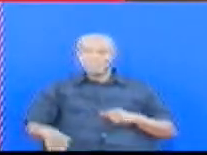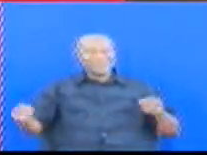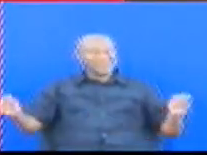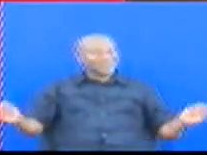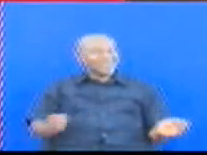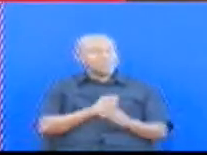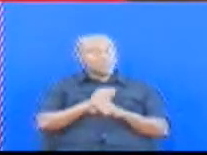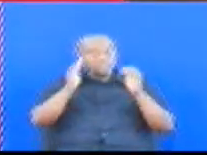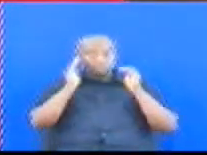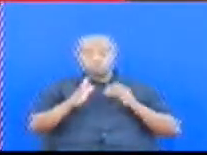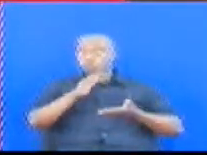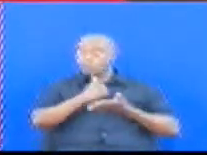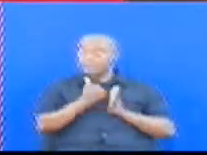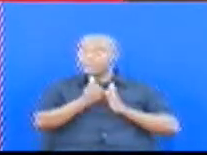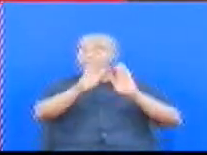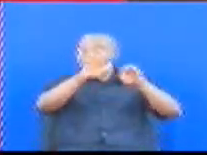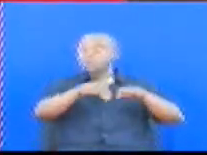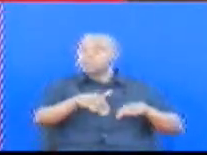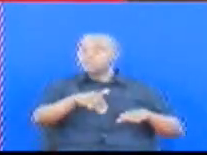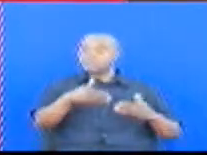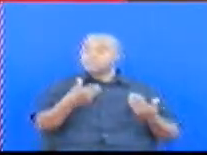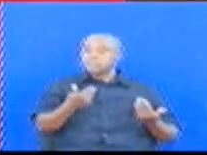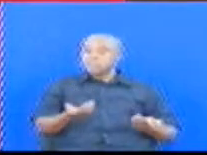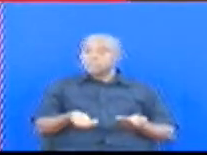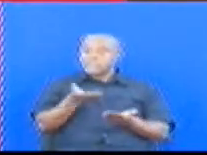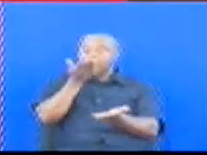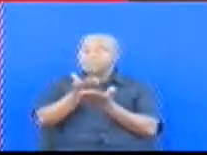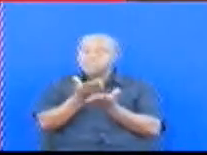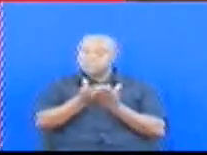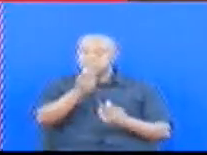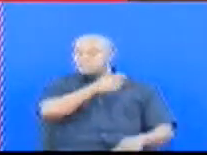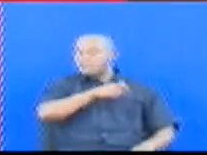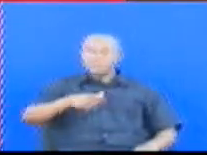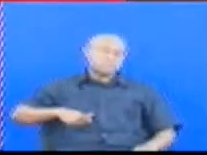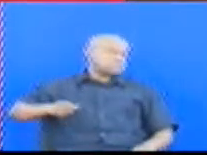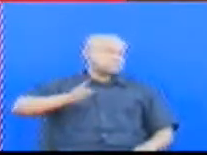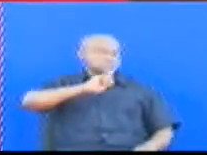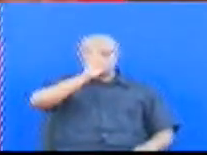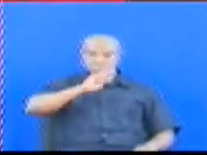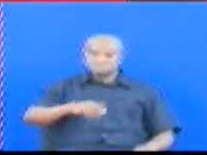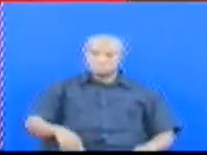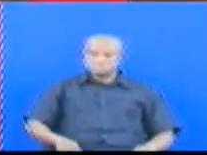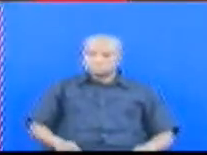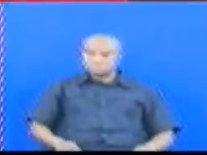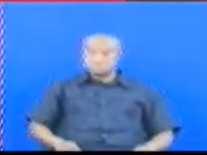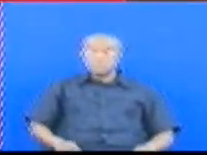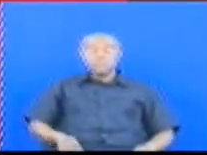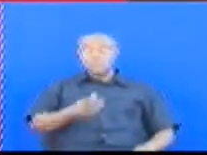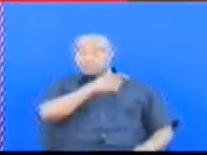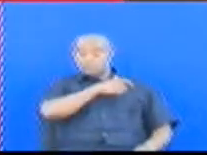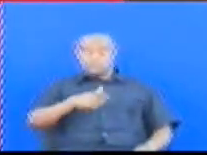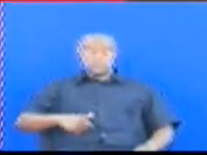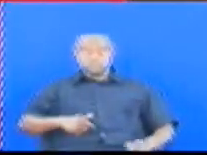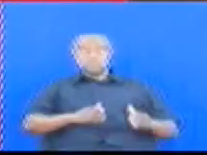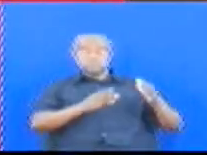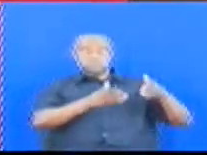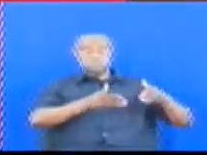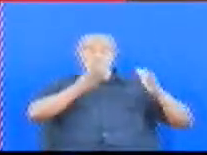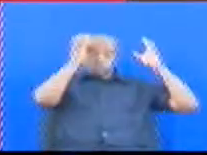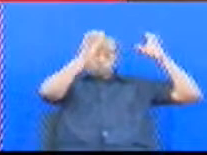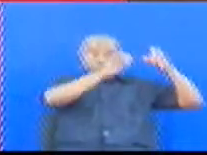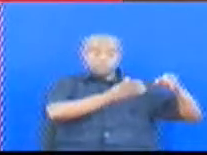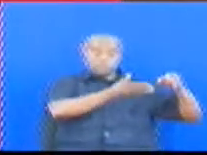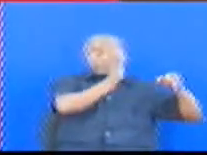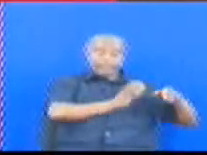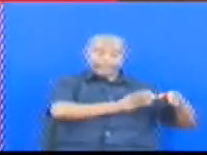wa idara ya bunge ateuliwe au apendekezwe na rais. Rais ni mkuu wa muhimili wa serikali, muhimili wa bunge lazima uwe